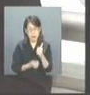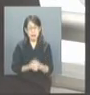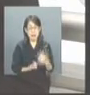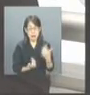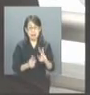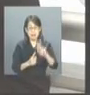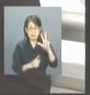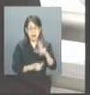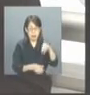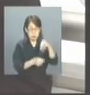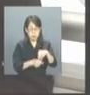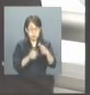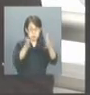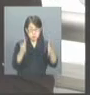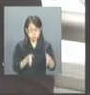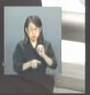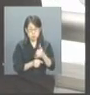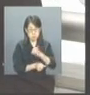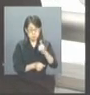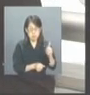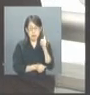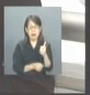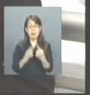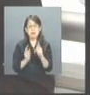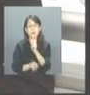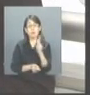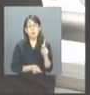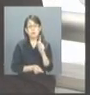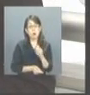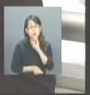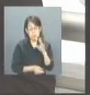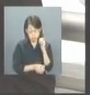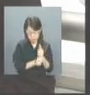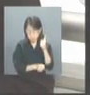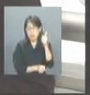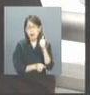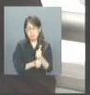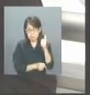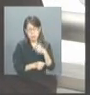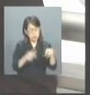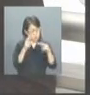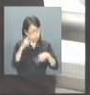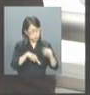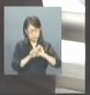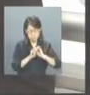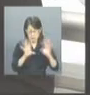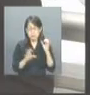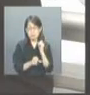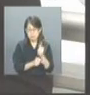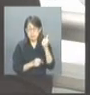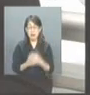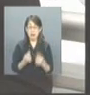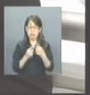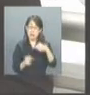ะคะแม้ว่ากกต.นั้นจะยืนยันว่าจะสามารถดูแลการเลือกตั้งนอกราชอาณาจักรได้อย่างโปร่งใสแต่คนไทยทุกค